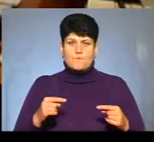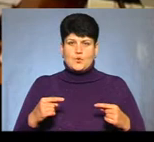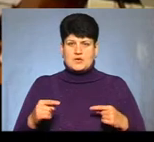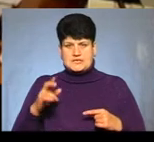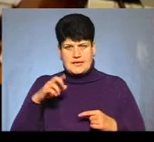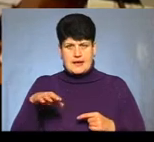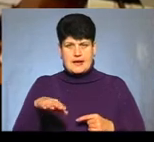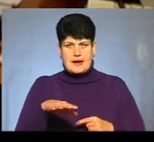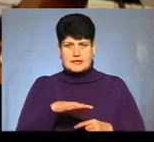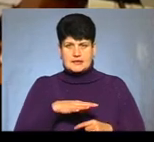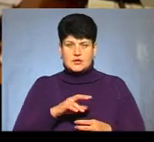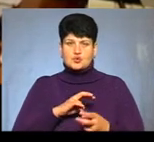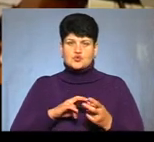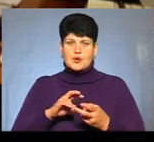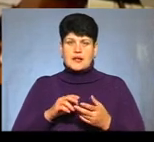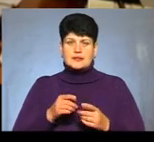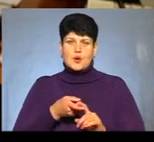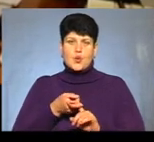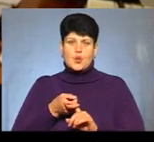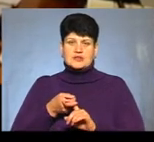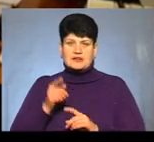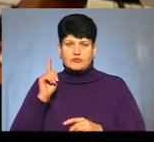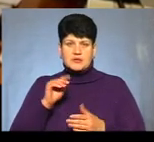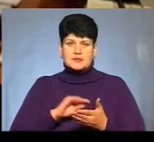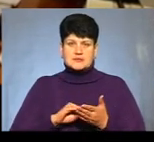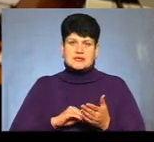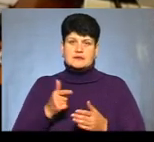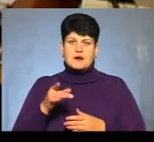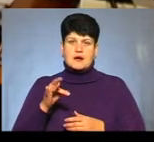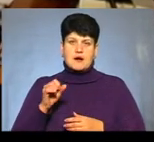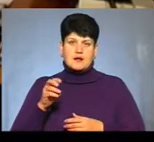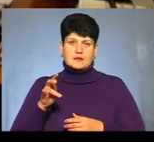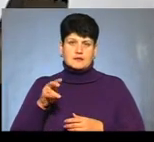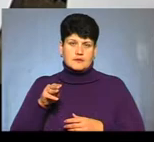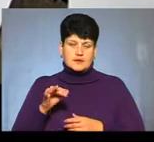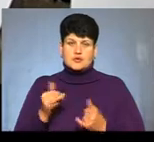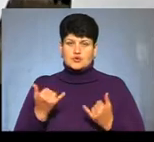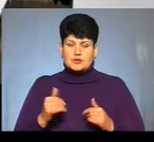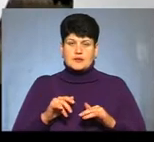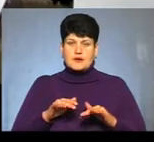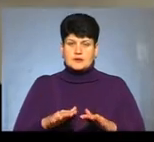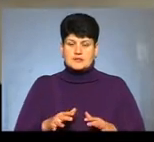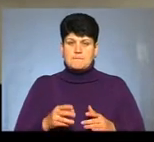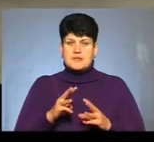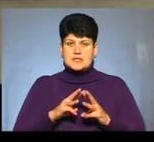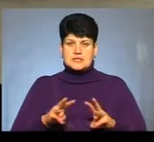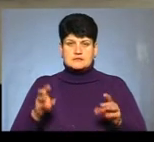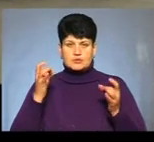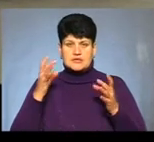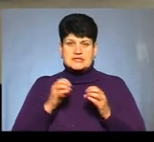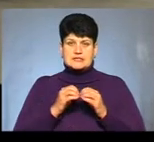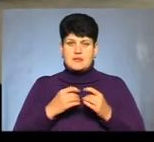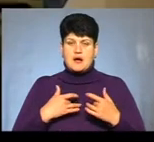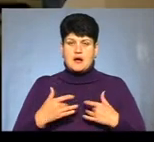різних країнах, шукати контакти, вміти писати гранти. Сьогодні на акцію під Міністерство культури